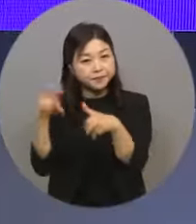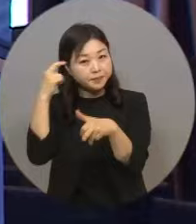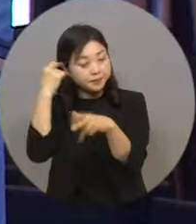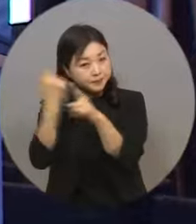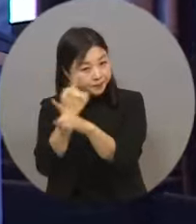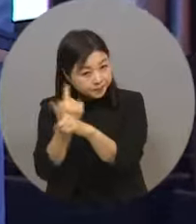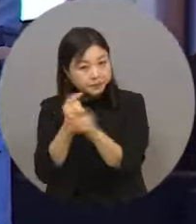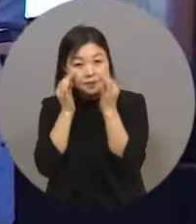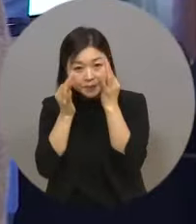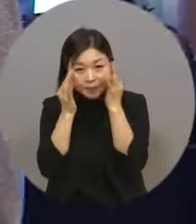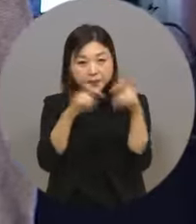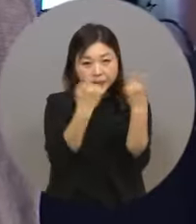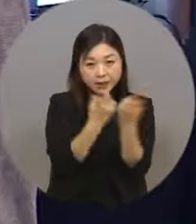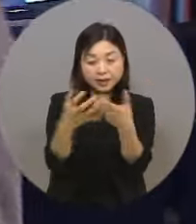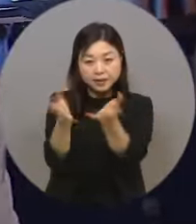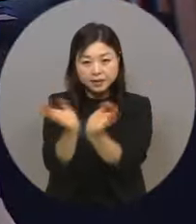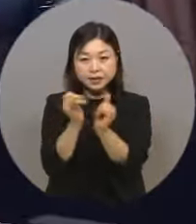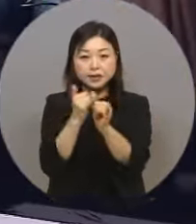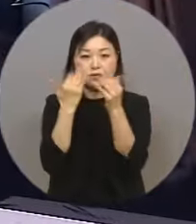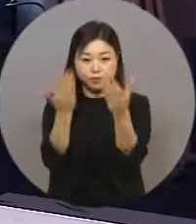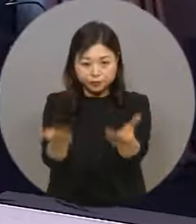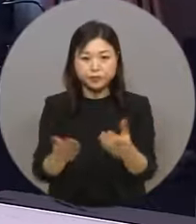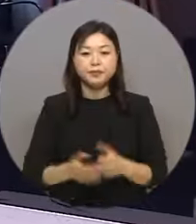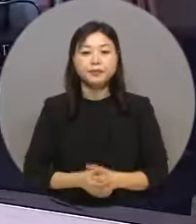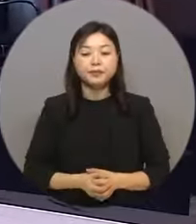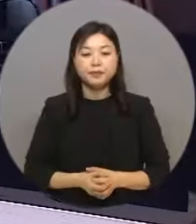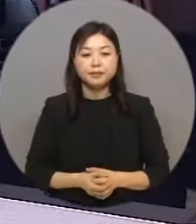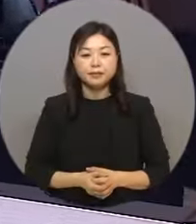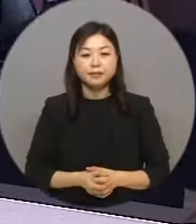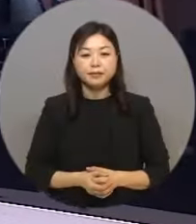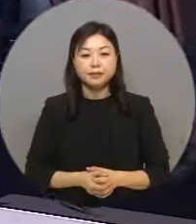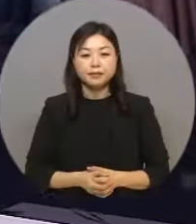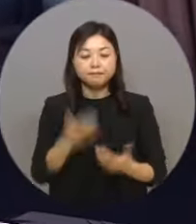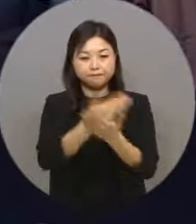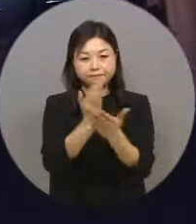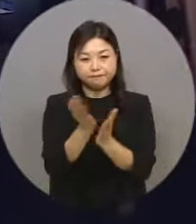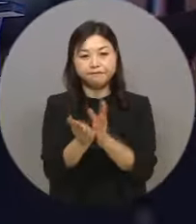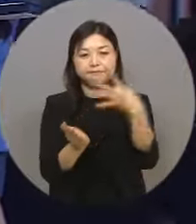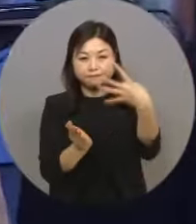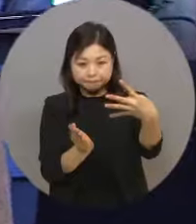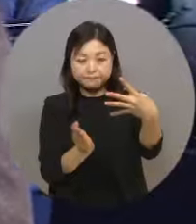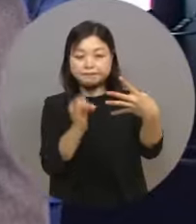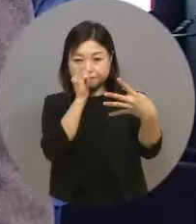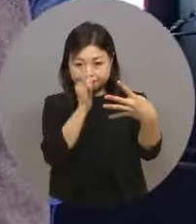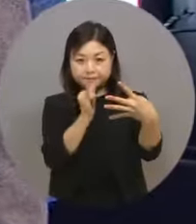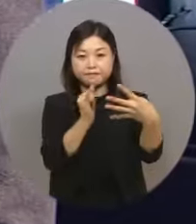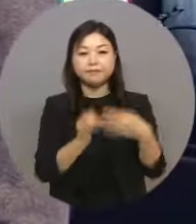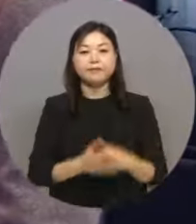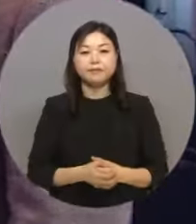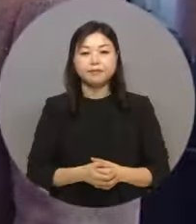개선한 개인이나 단체에게 상을 수여하는 시상식은 총 네개 부문으로 나뉘어져